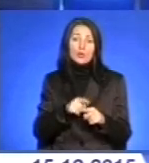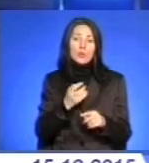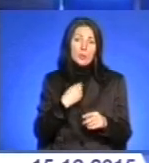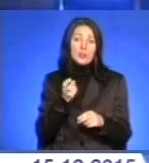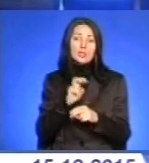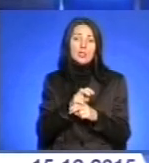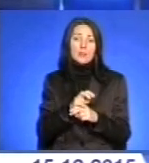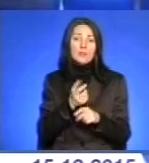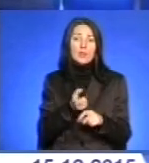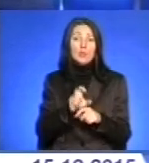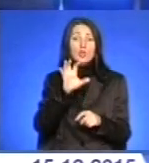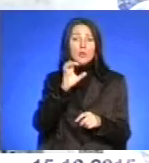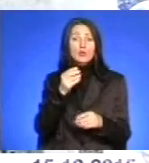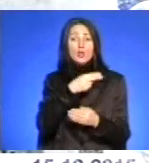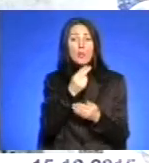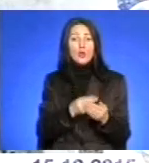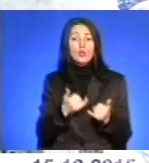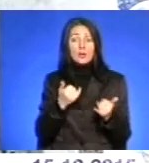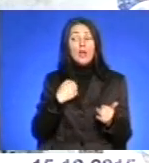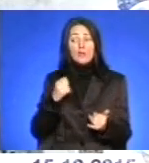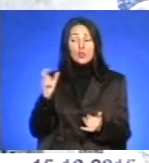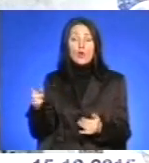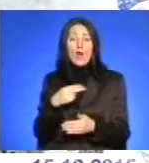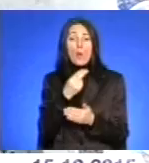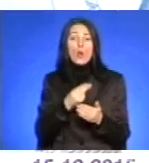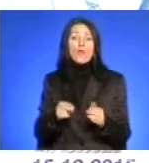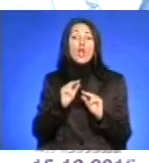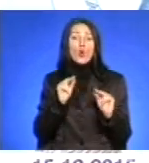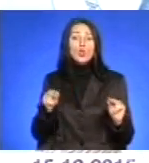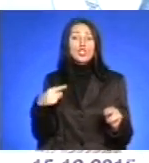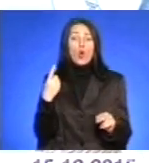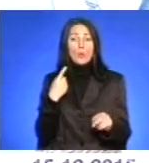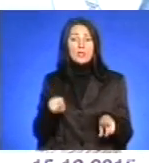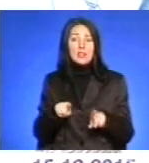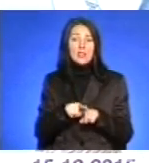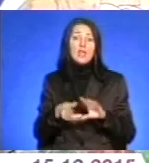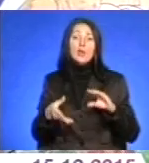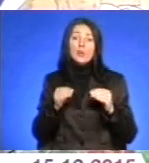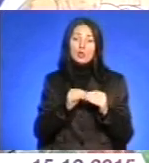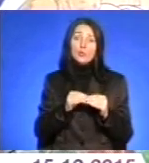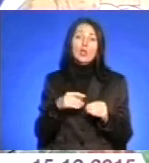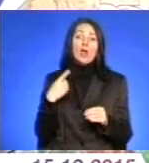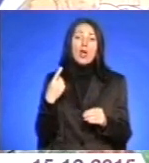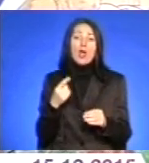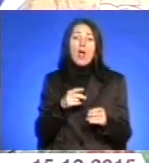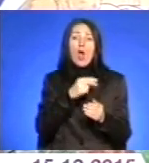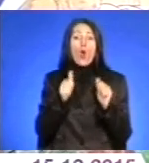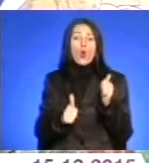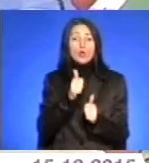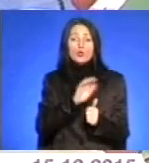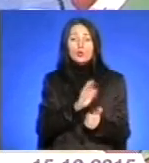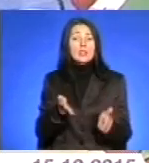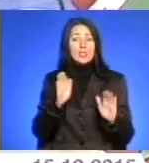Понад 500 малюнків для військових малювали учні області. Такі підсумки конкурсу «Не залиши свого захисника наодинці в новорічно-різдвяні